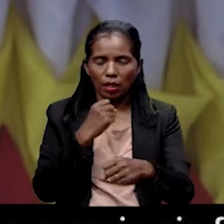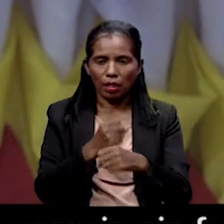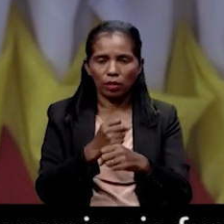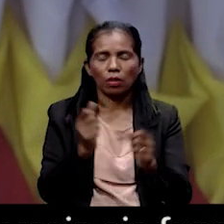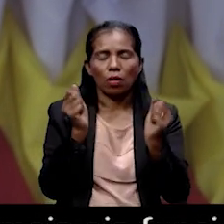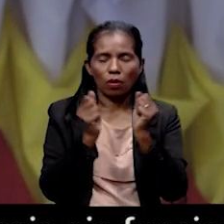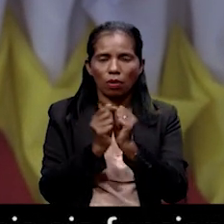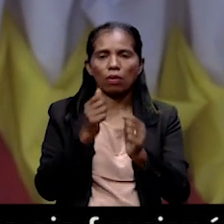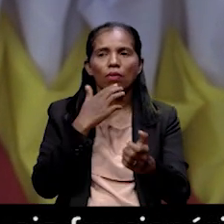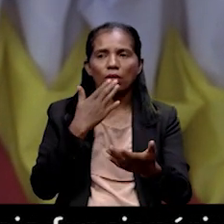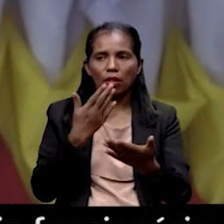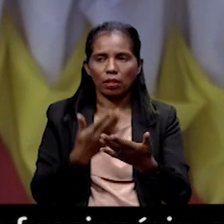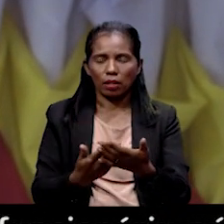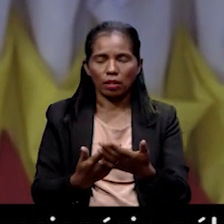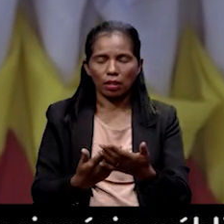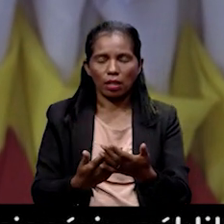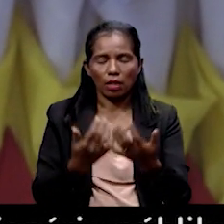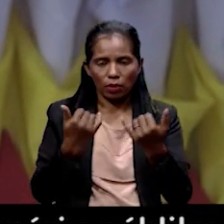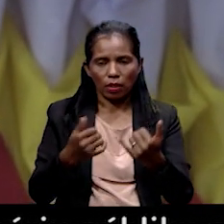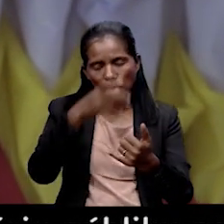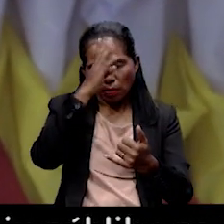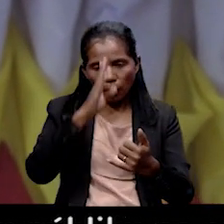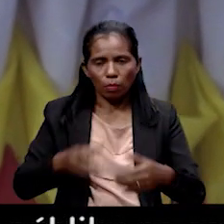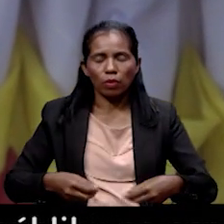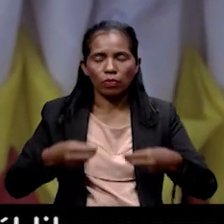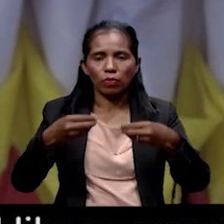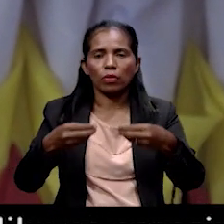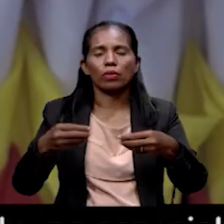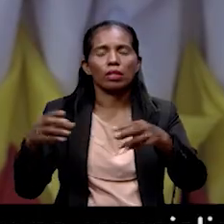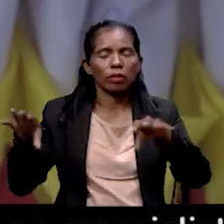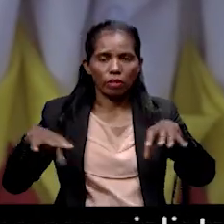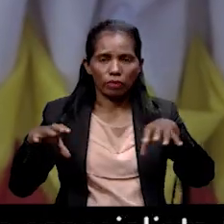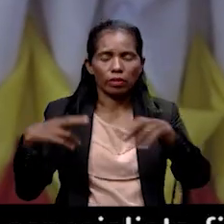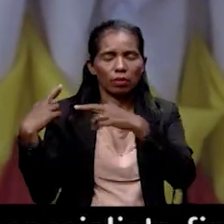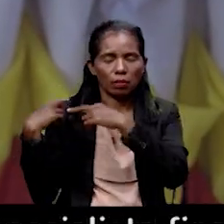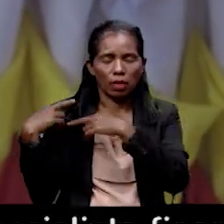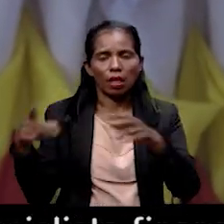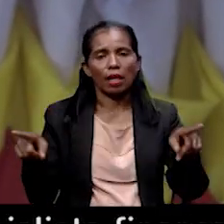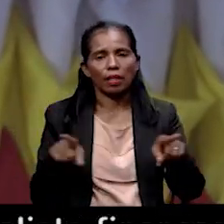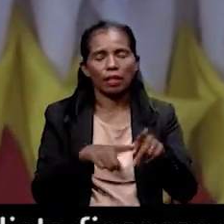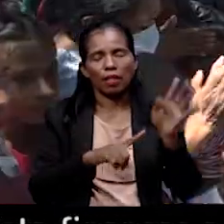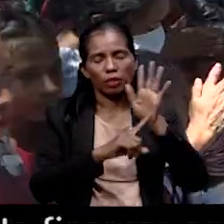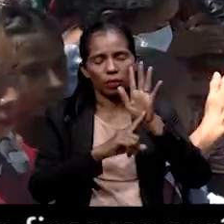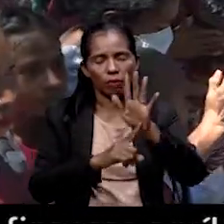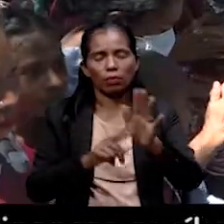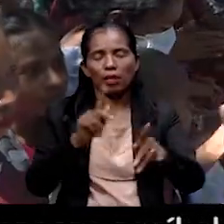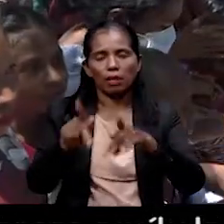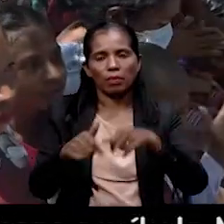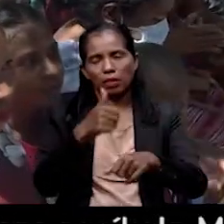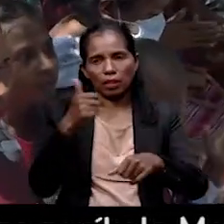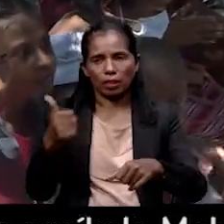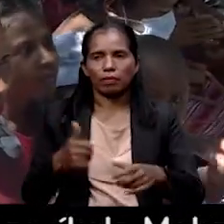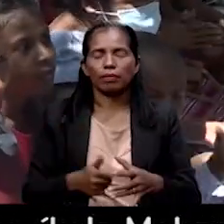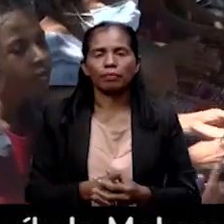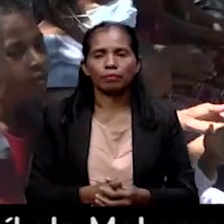hodia. I ohin, maromak poknar ba imi, atu imi bele sai ni asa seluk, iem seluk ne le. Afuin remata